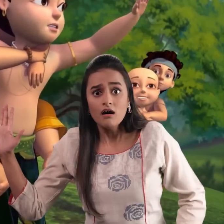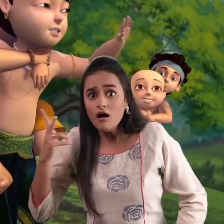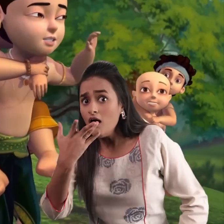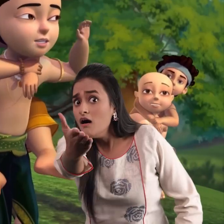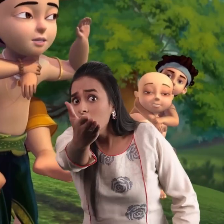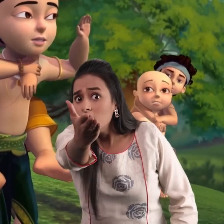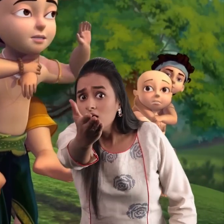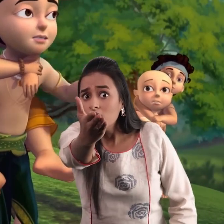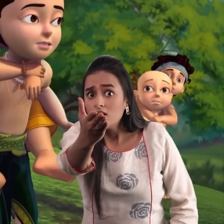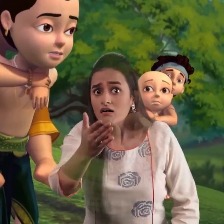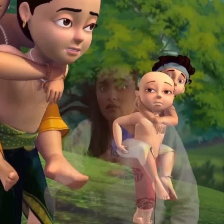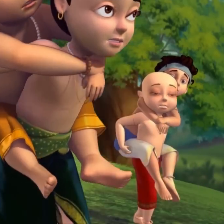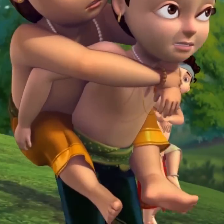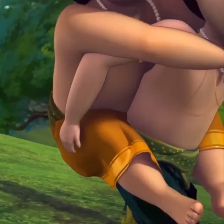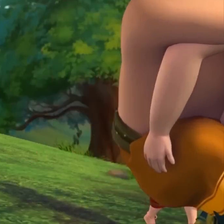वो देखो,